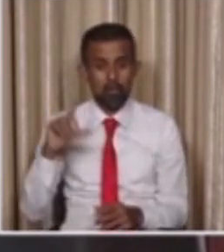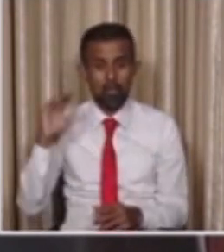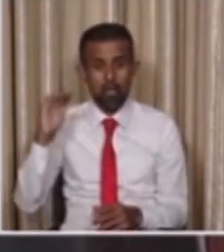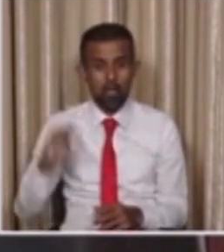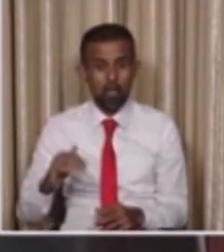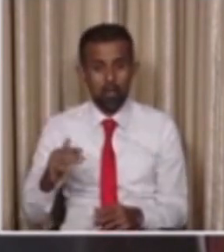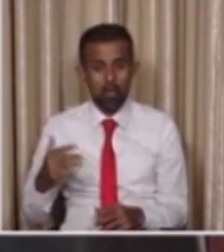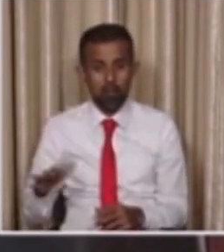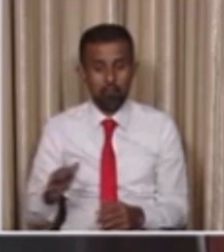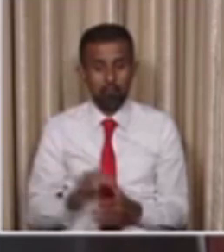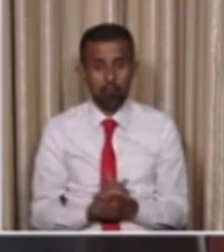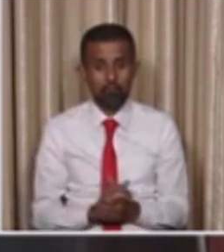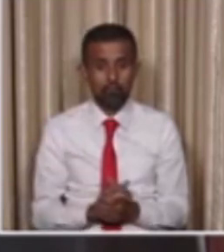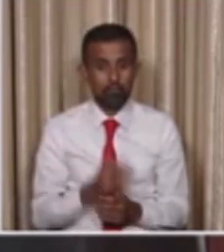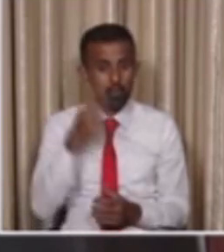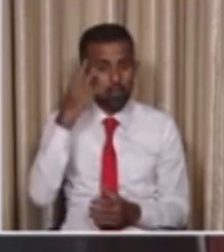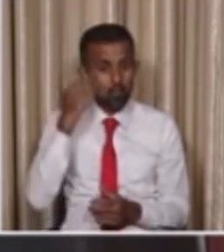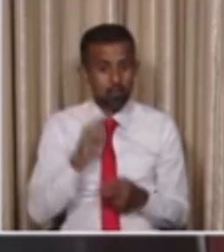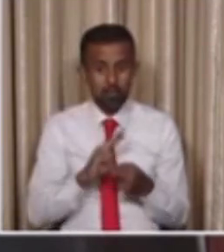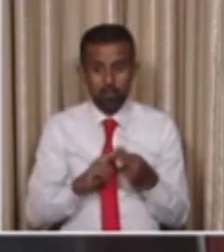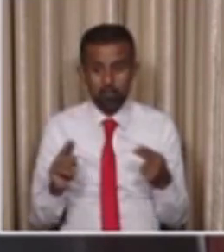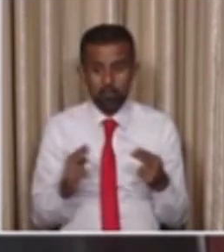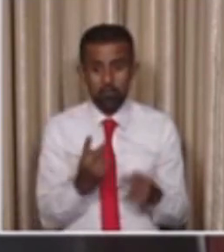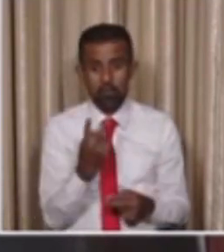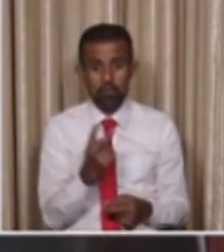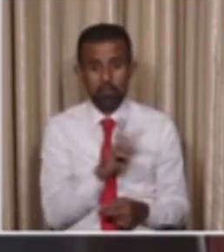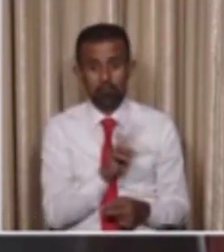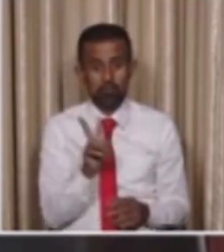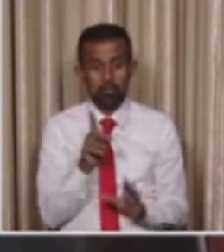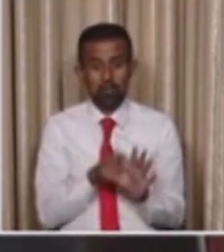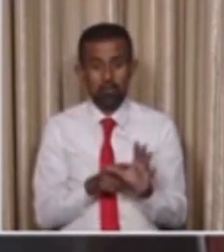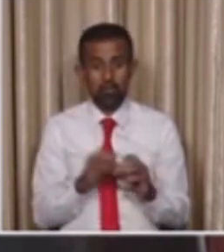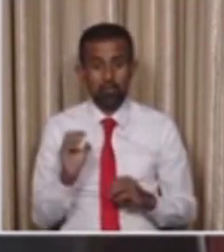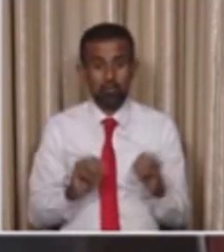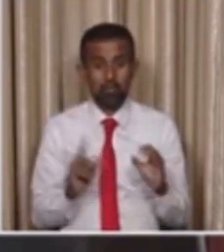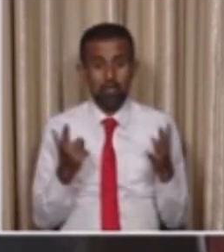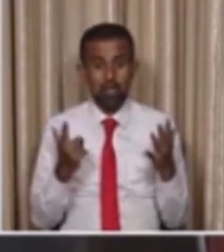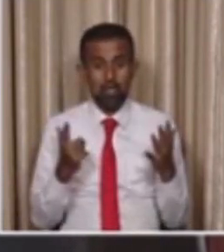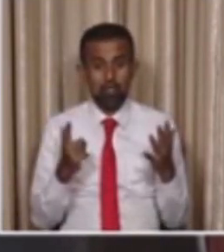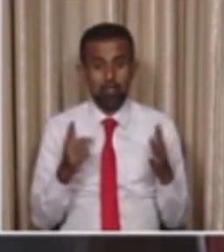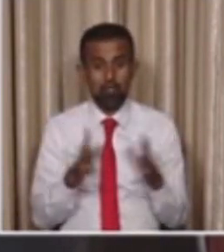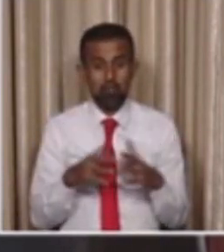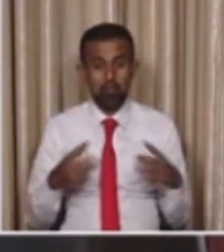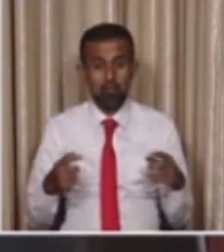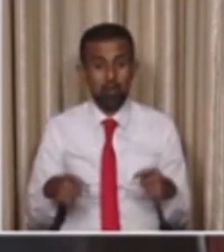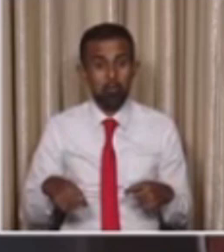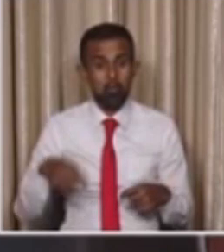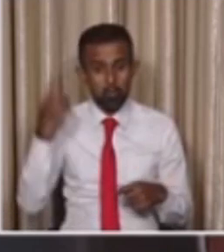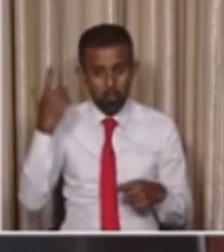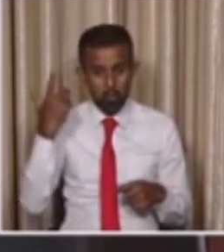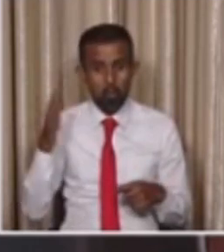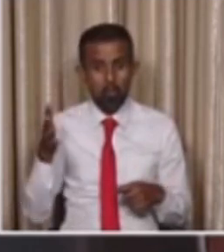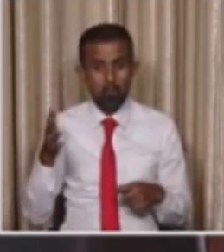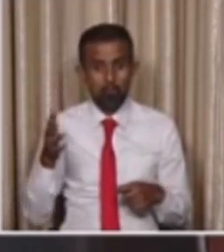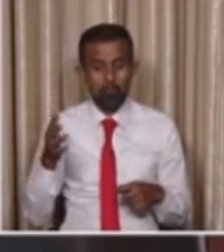කියලා. 1.7ක්. අමතක කරන්න එපා අපි 2022 70%ක බඩු වැඩිවීමක් උද්දමනයක් තිබුණා. ඒක